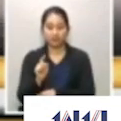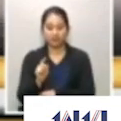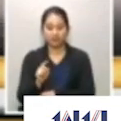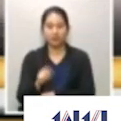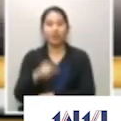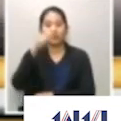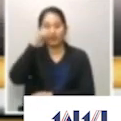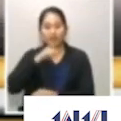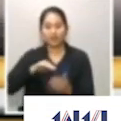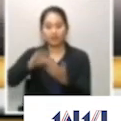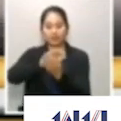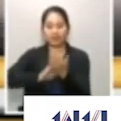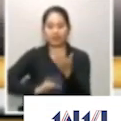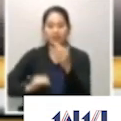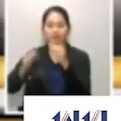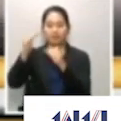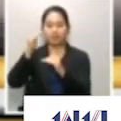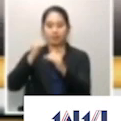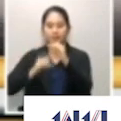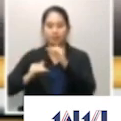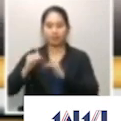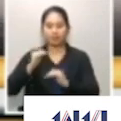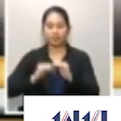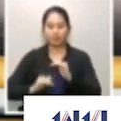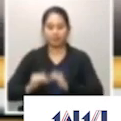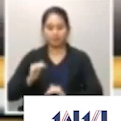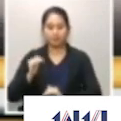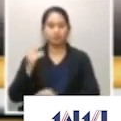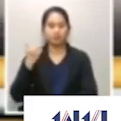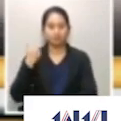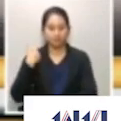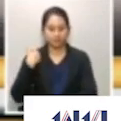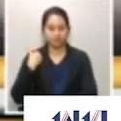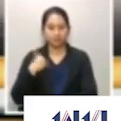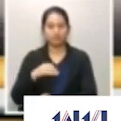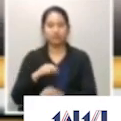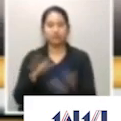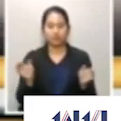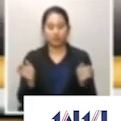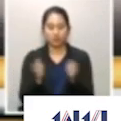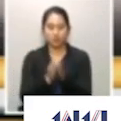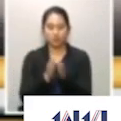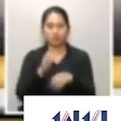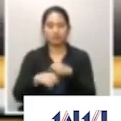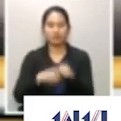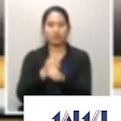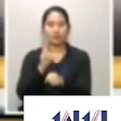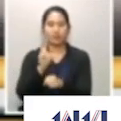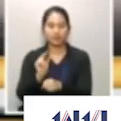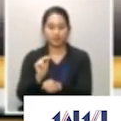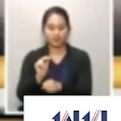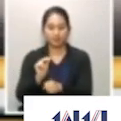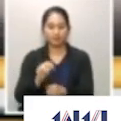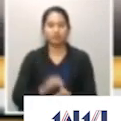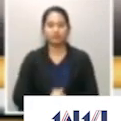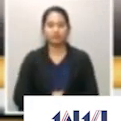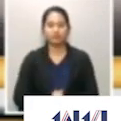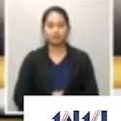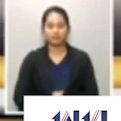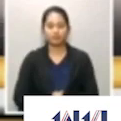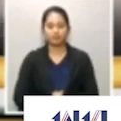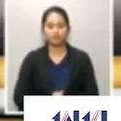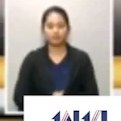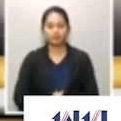องถอยหลังลงครองร่วม30ปีเลยทีเดียวไม่แตกต่างเ